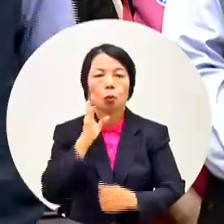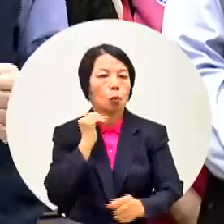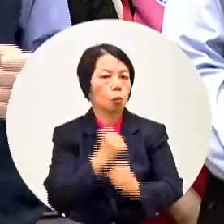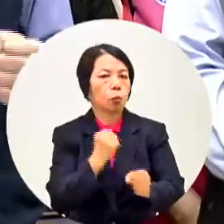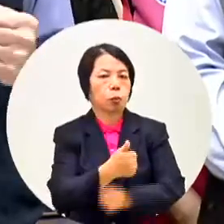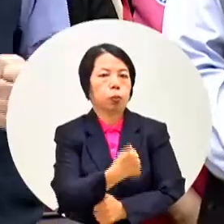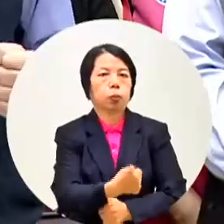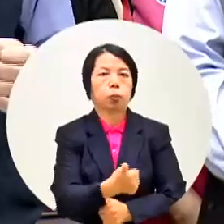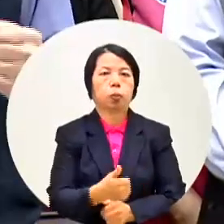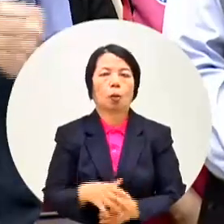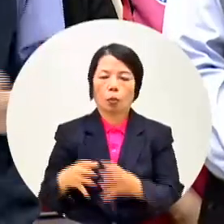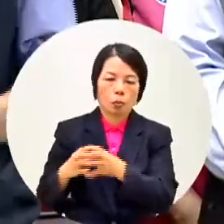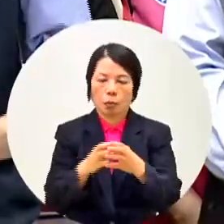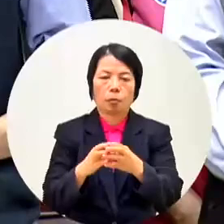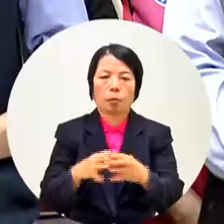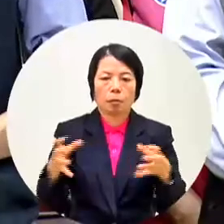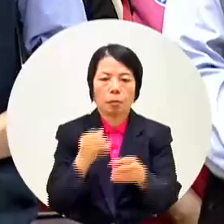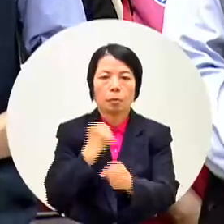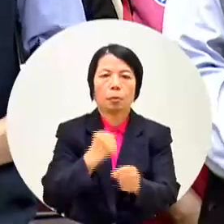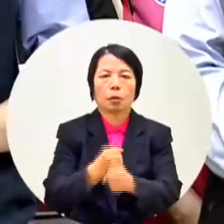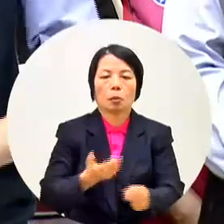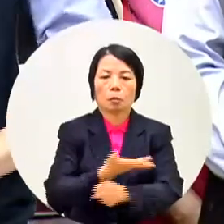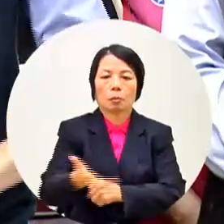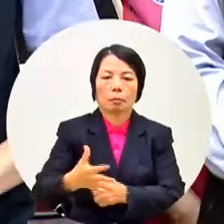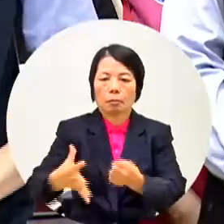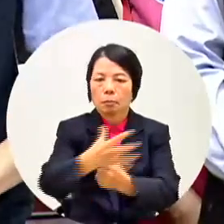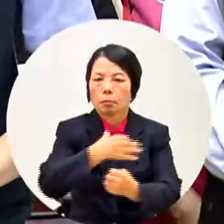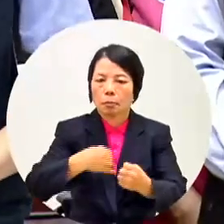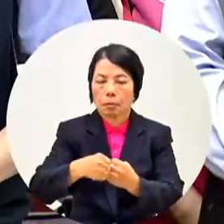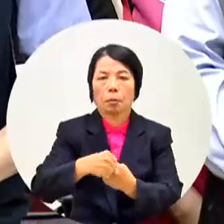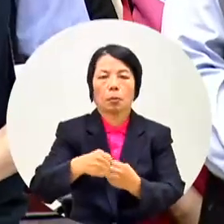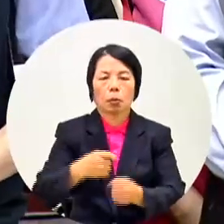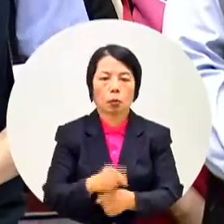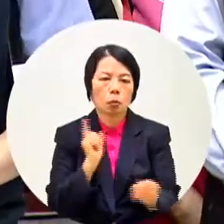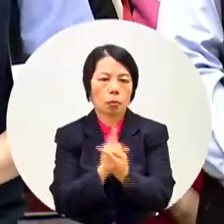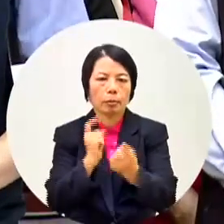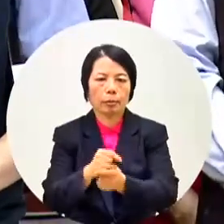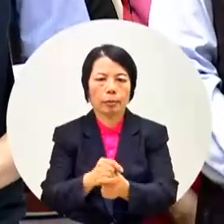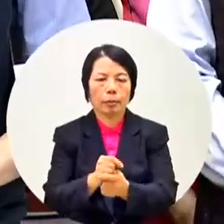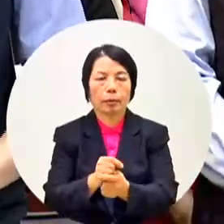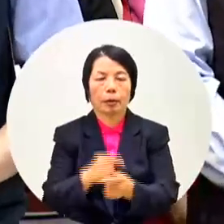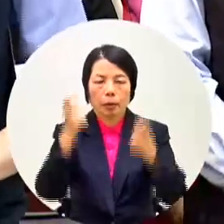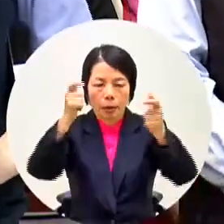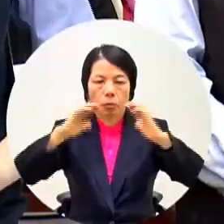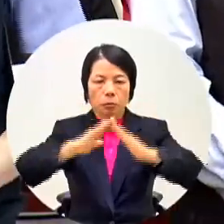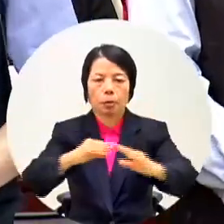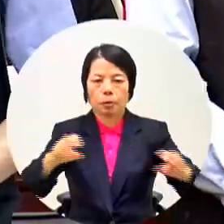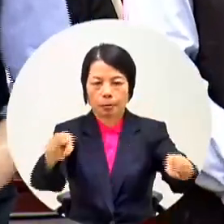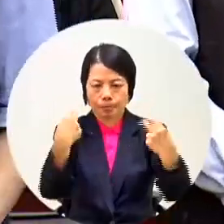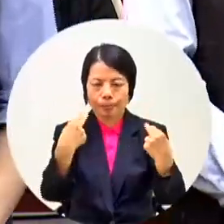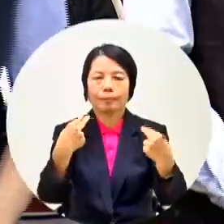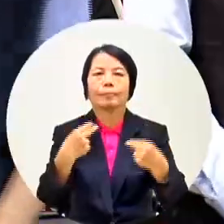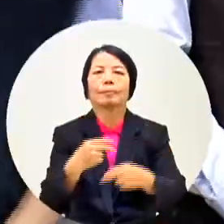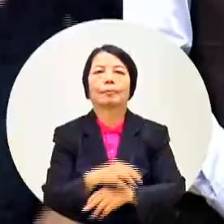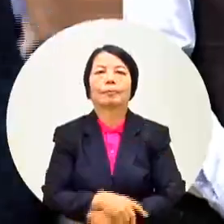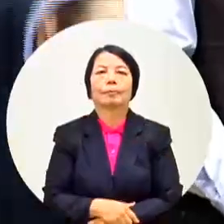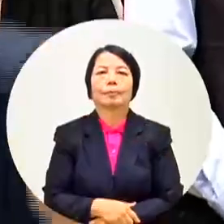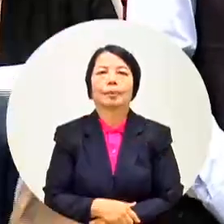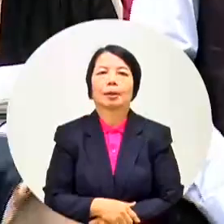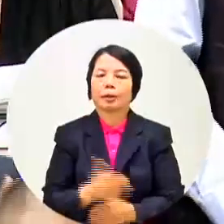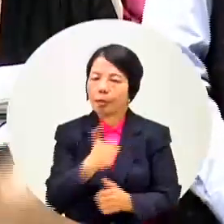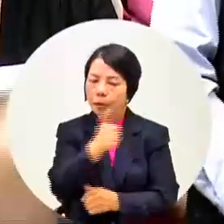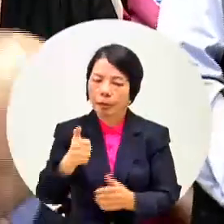让全台湾人对高雄刮目相看。谢谢我国民党团给我这个机会，来让我表述一下，非常感